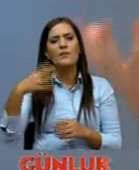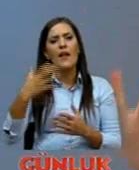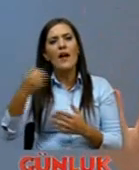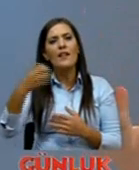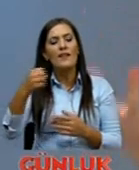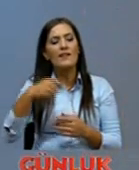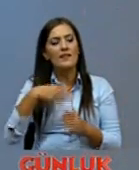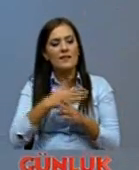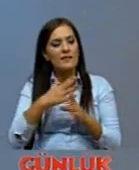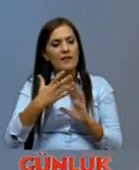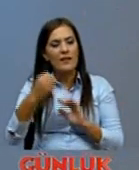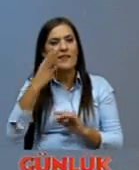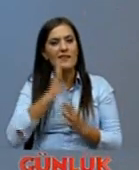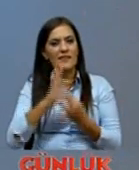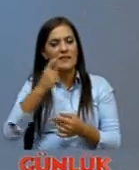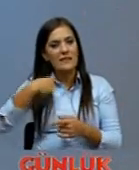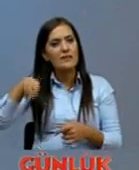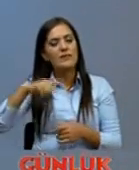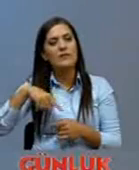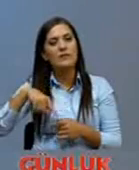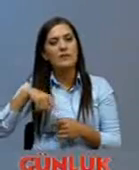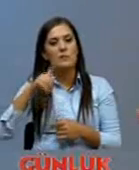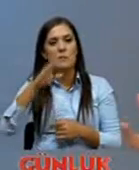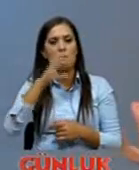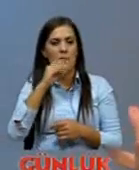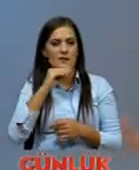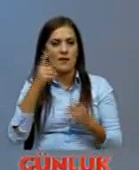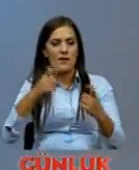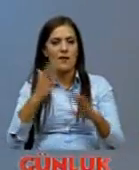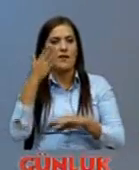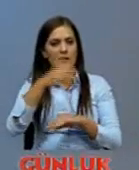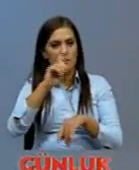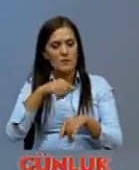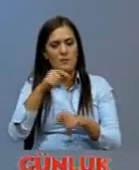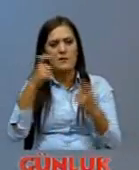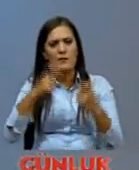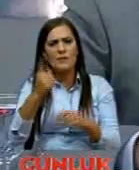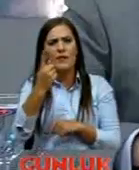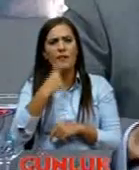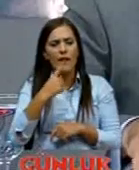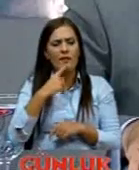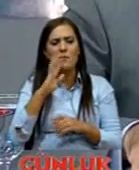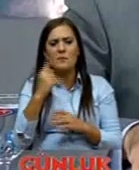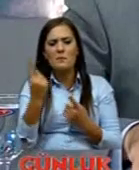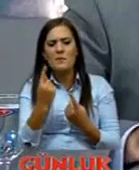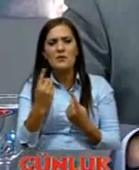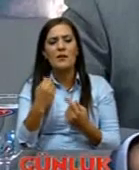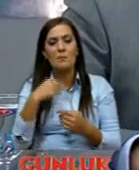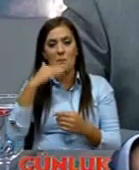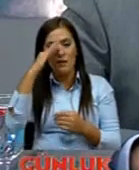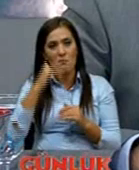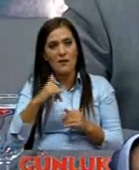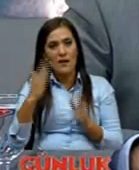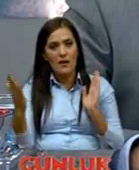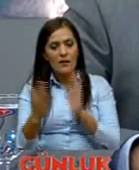diyeyim, alıcılar diyeyim artık ne derseniz bir pastaneye gittiğimizde bir ortamda böyle bir tatlı şekerleme bir şey, hele ki bayram